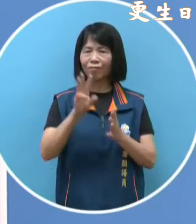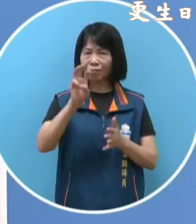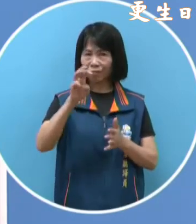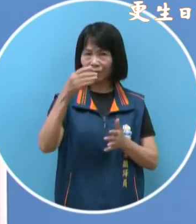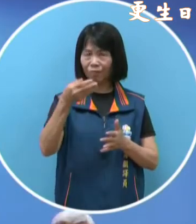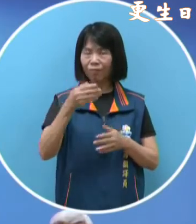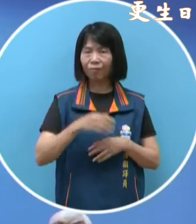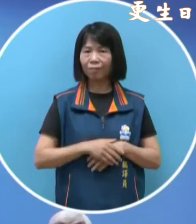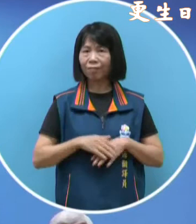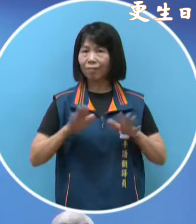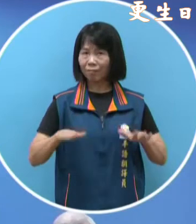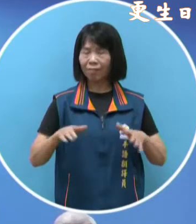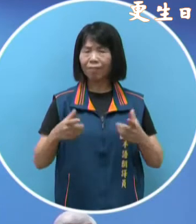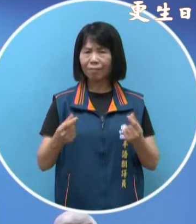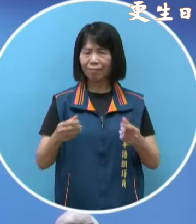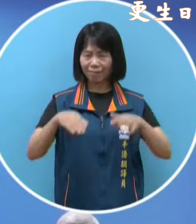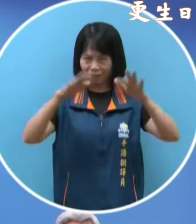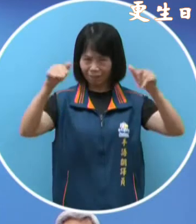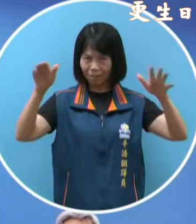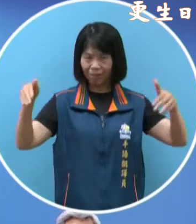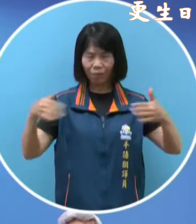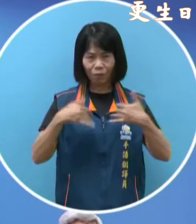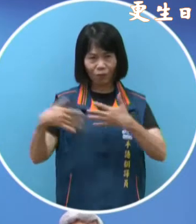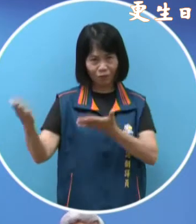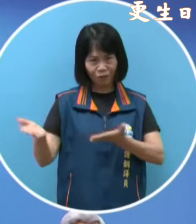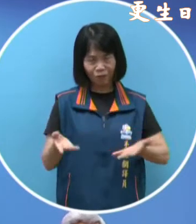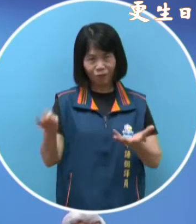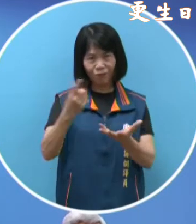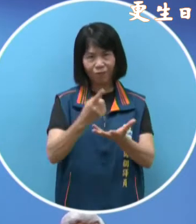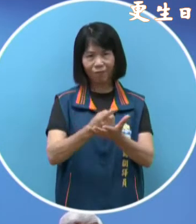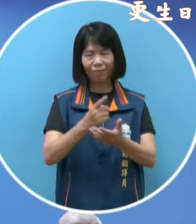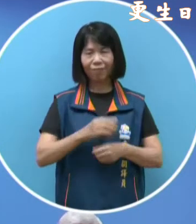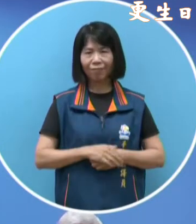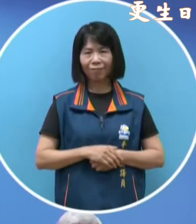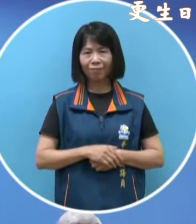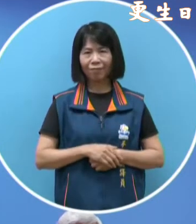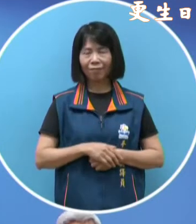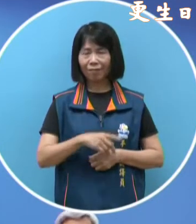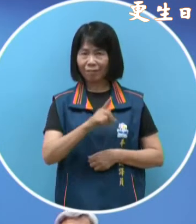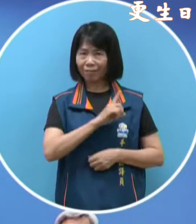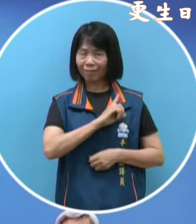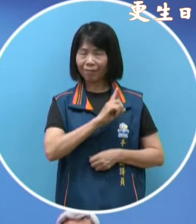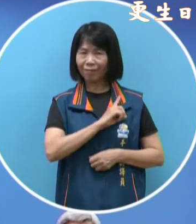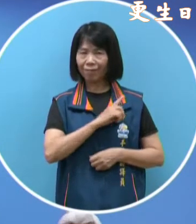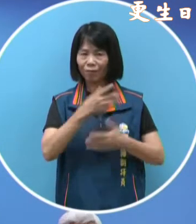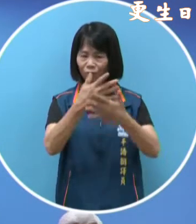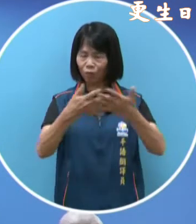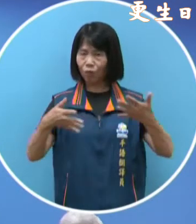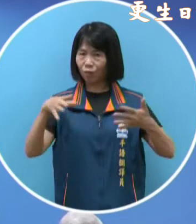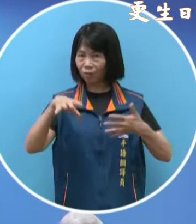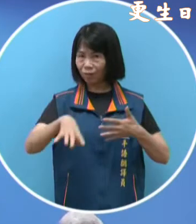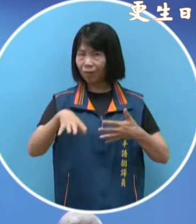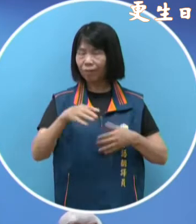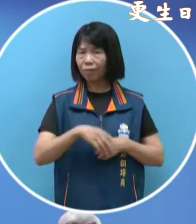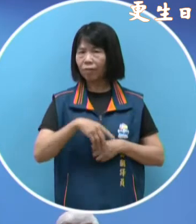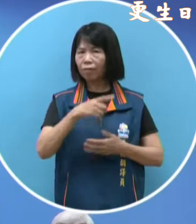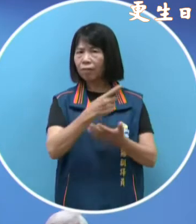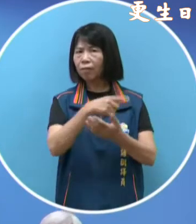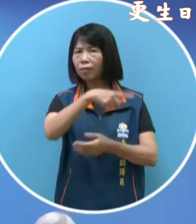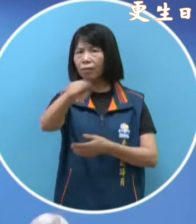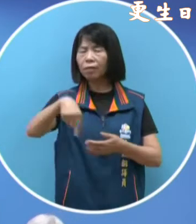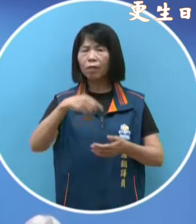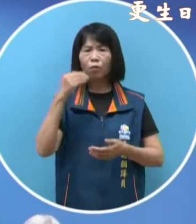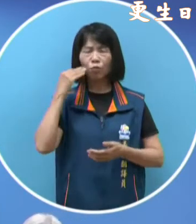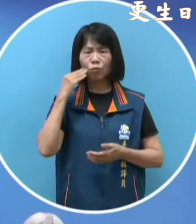持续的来招募跟欢迎哈。那我们会进入我们自己的网页哈。各位呢，只